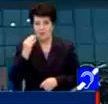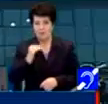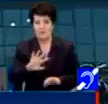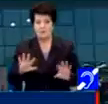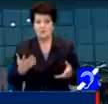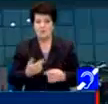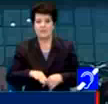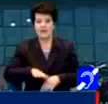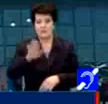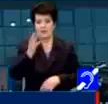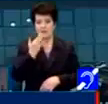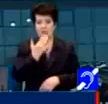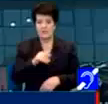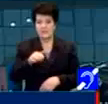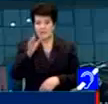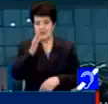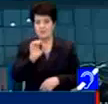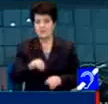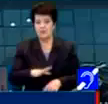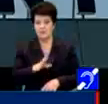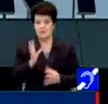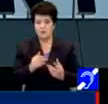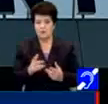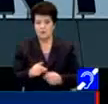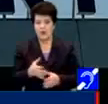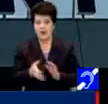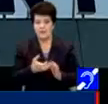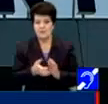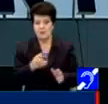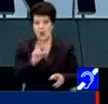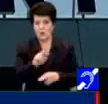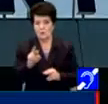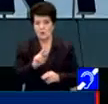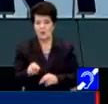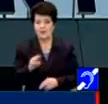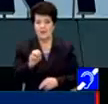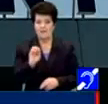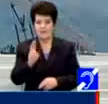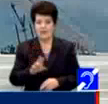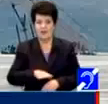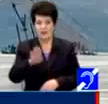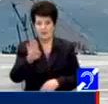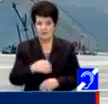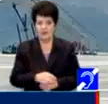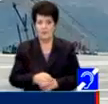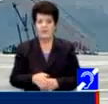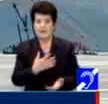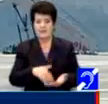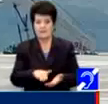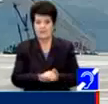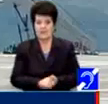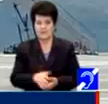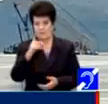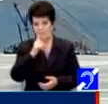incidentele de la Aeroportul Internațional Chișinău s-ar datora numărului insuficient de controlori ai traficului aerian. Sindicatul Controlorilor